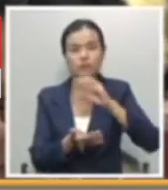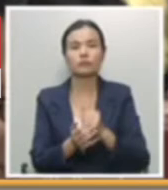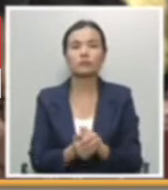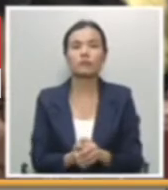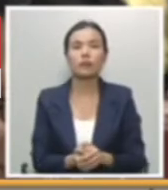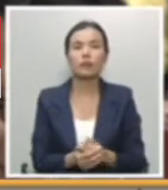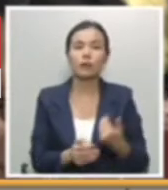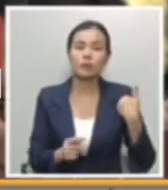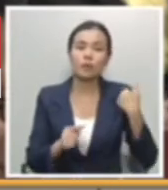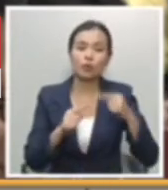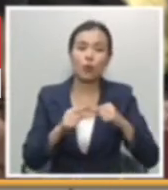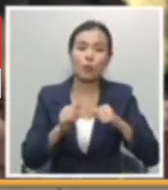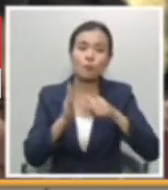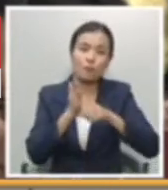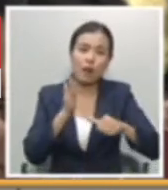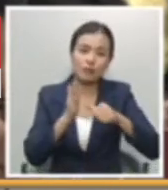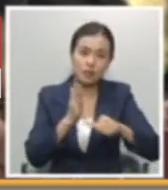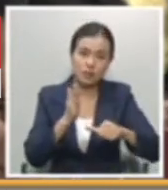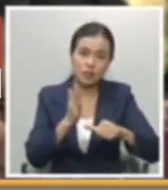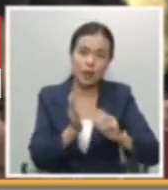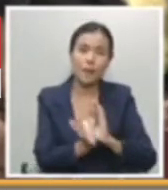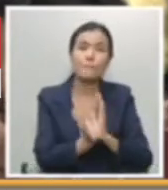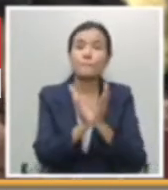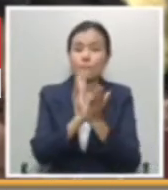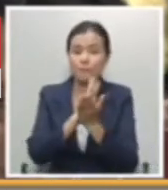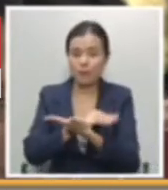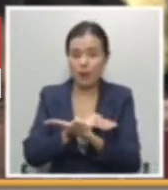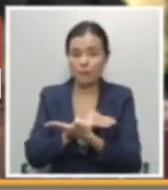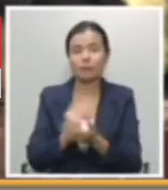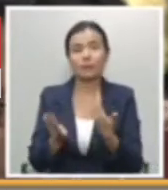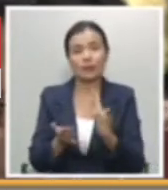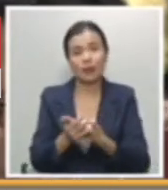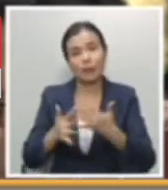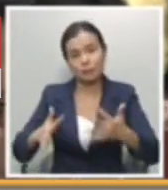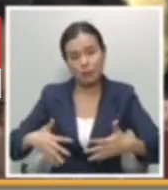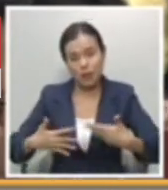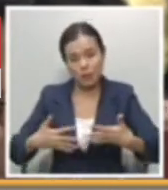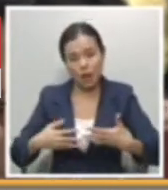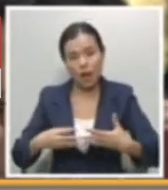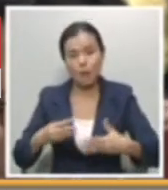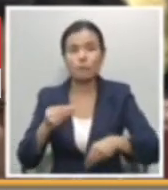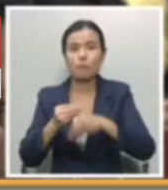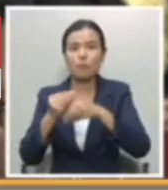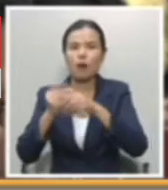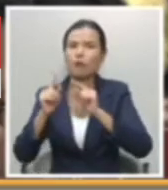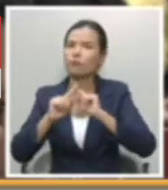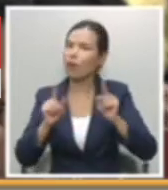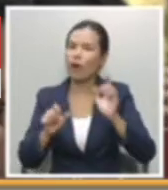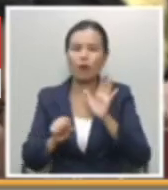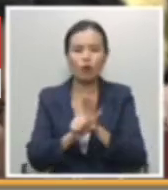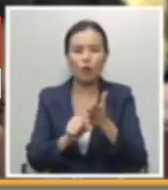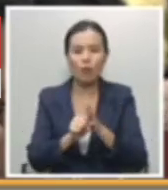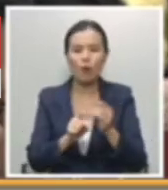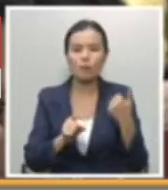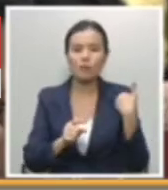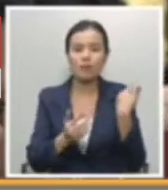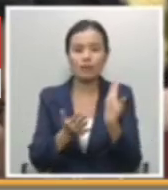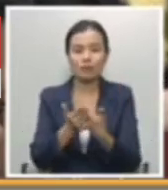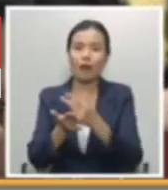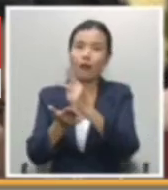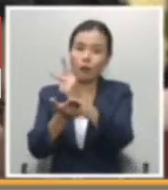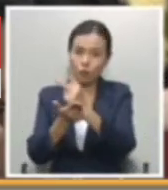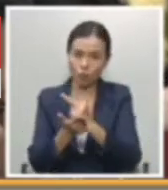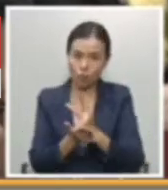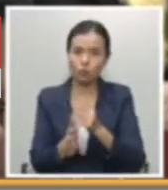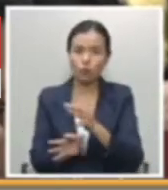การปรับอัตราภาษีเพื่อพยายามเพิ่มรายได้ก็ยังไม่เพียงพอจนต้องกู้การชด